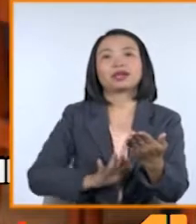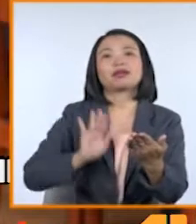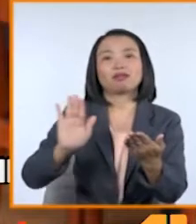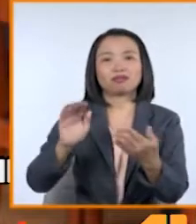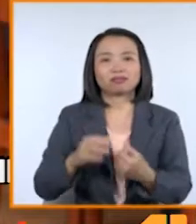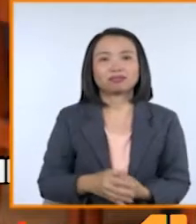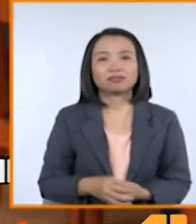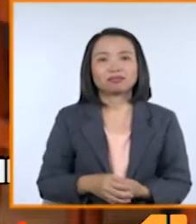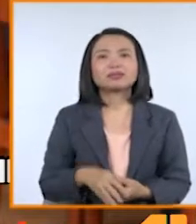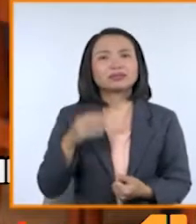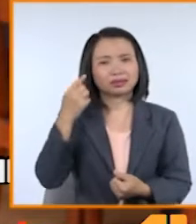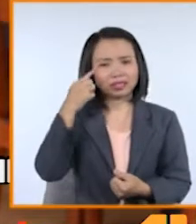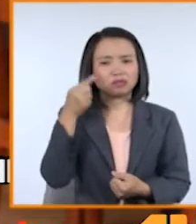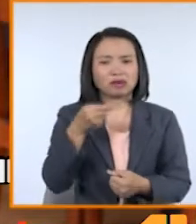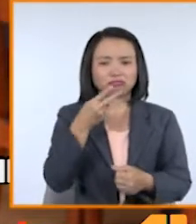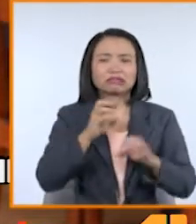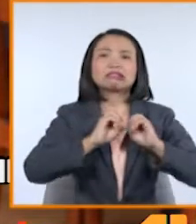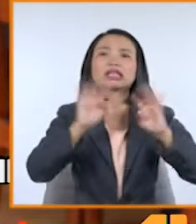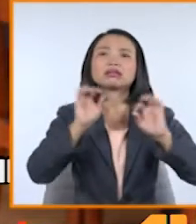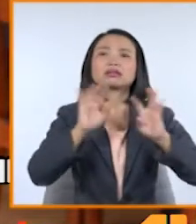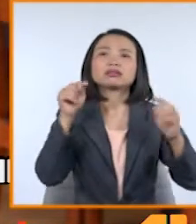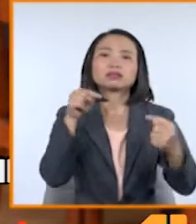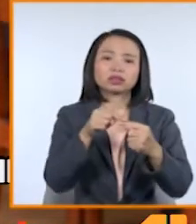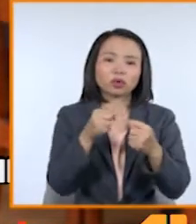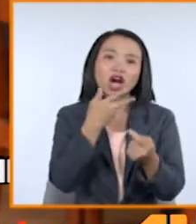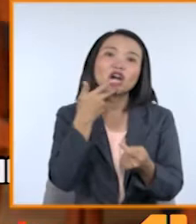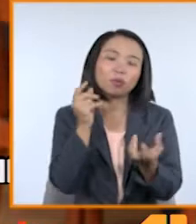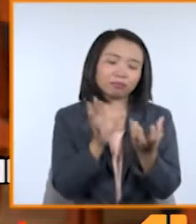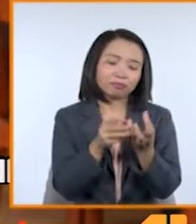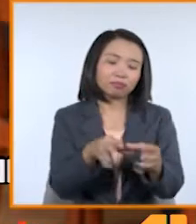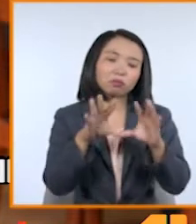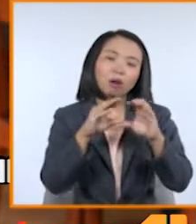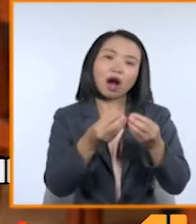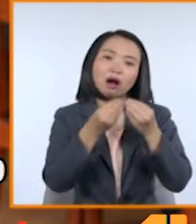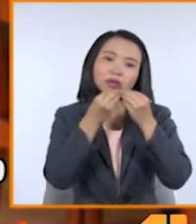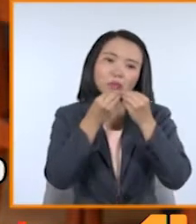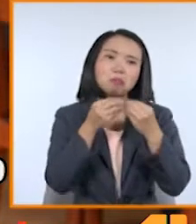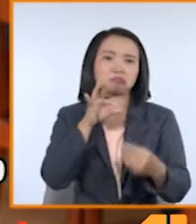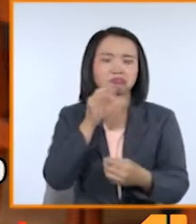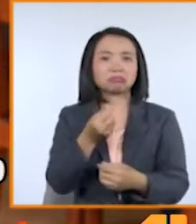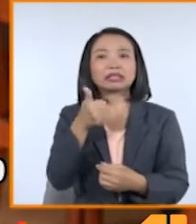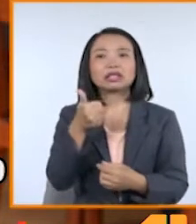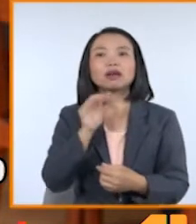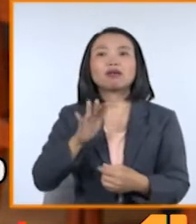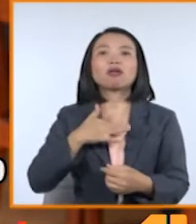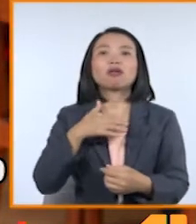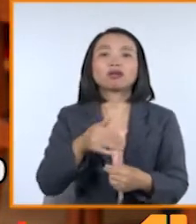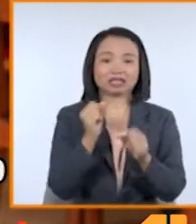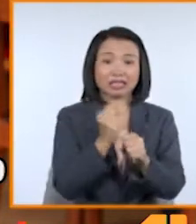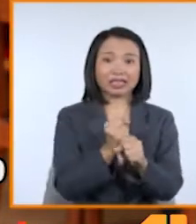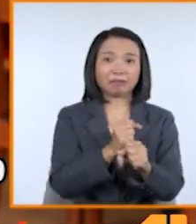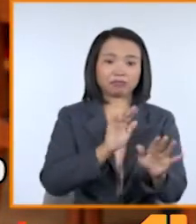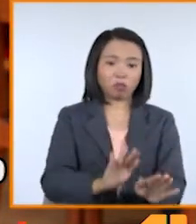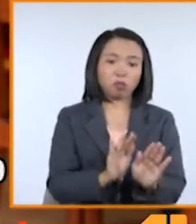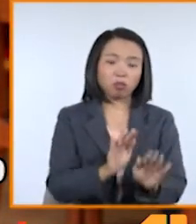I think for us it's more on the quality and also the freshness and the texture itself. Like what I say, we try to maintain to